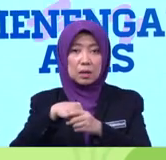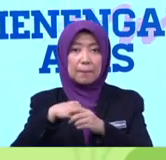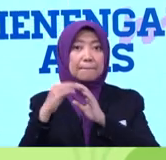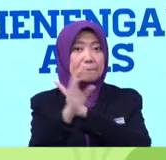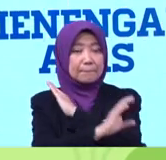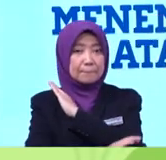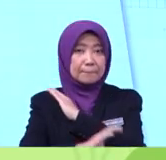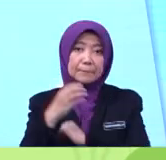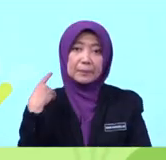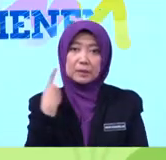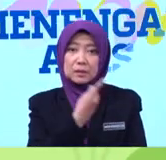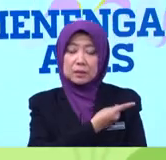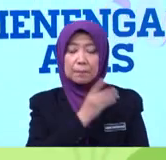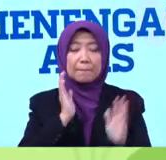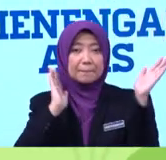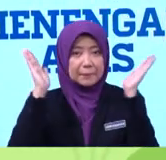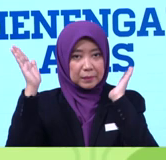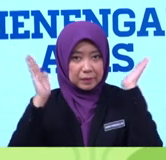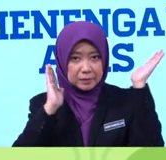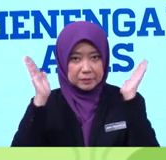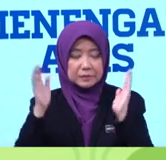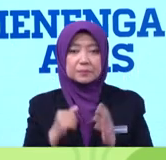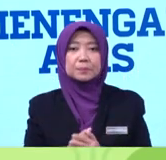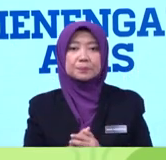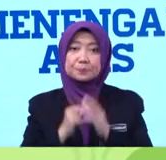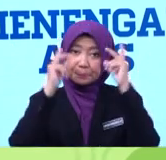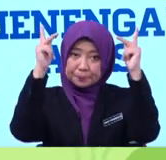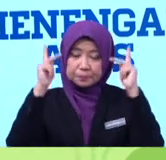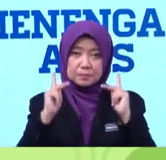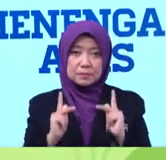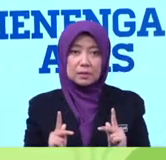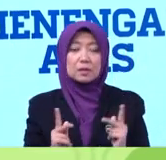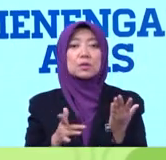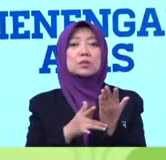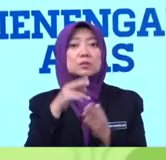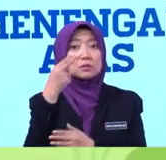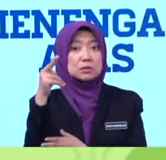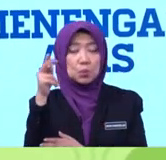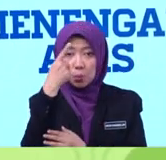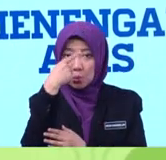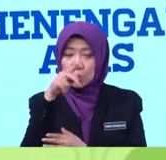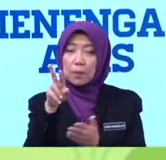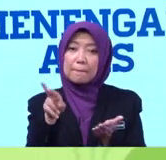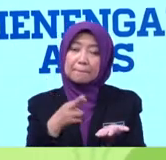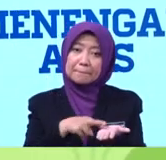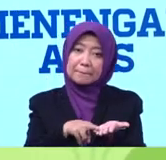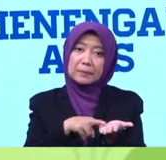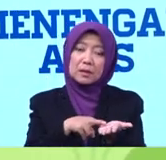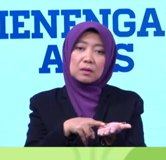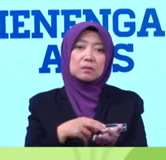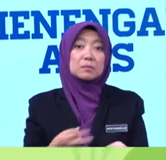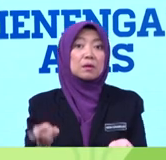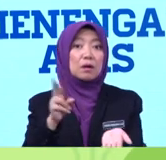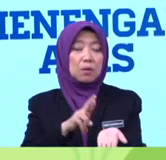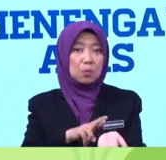kedua antara kaidah teknologi hijau yang digunakan untuk merawat air sungai yang tercemar di Malaysia